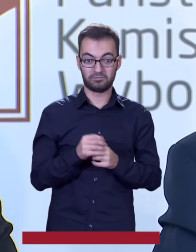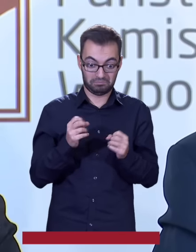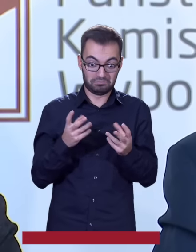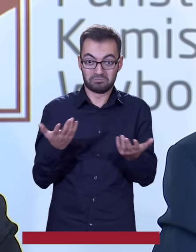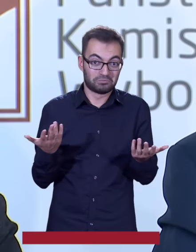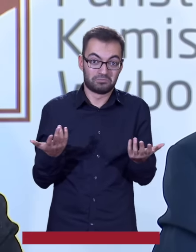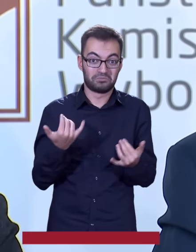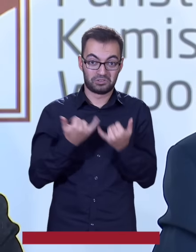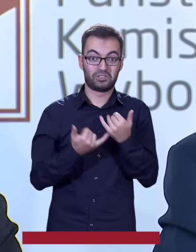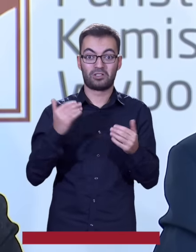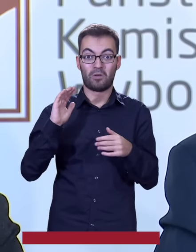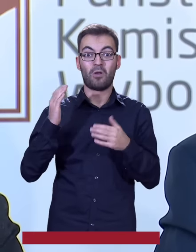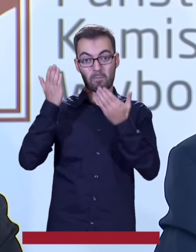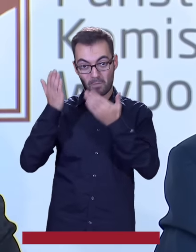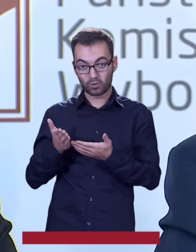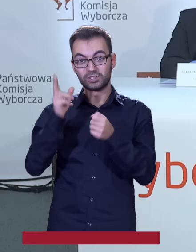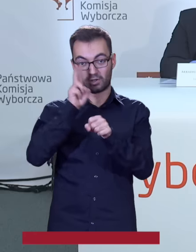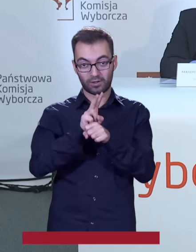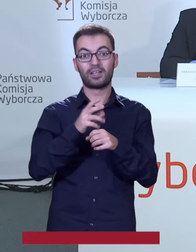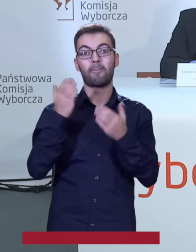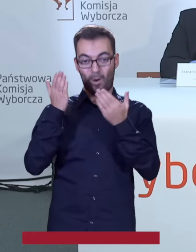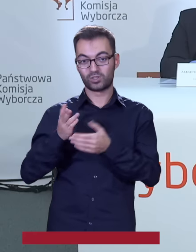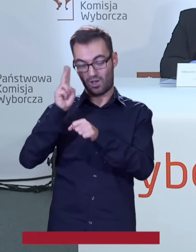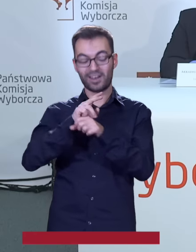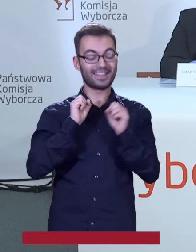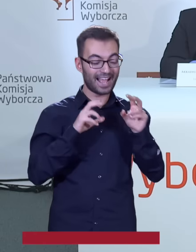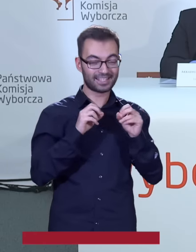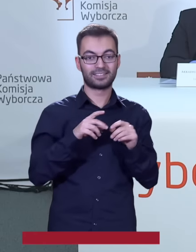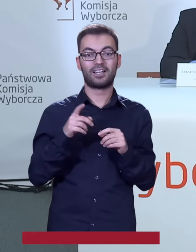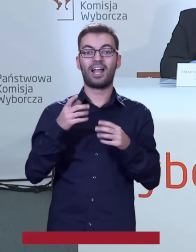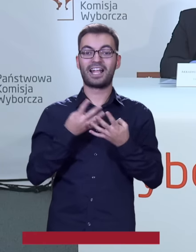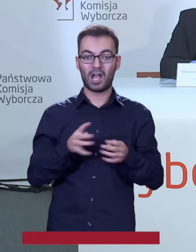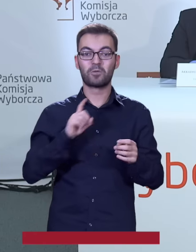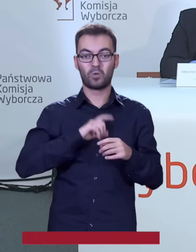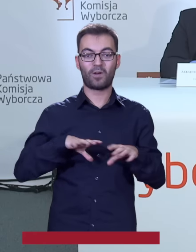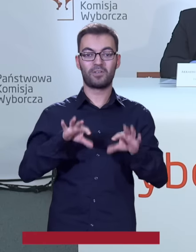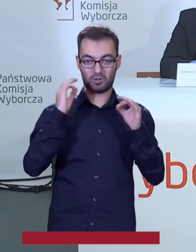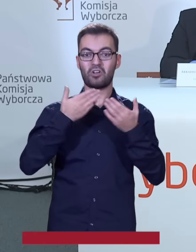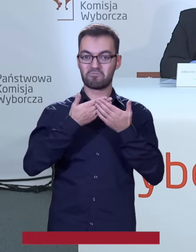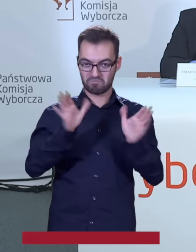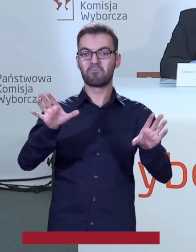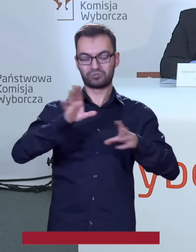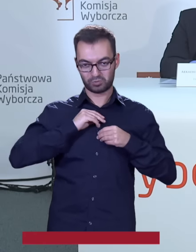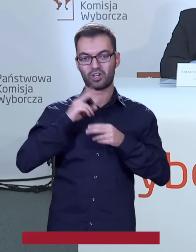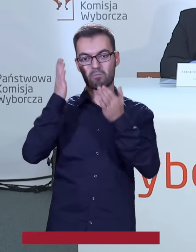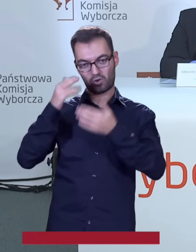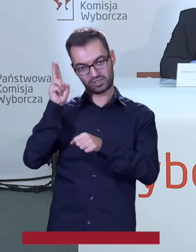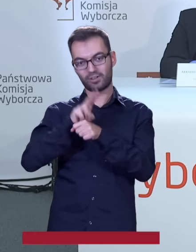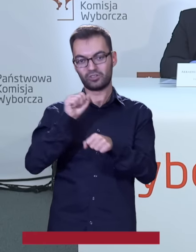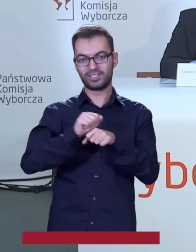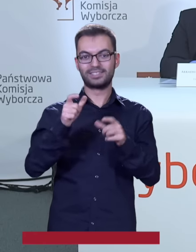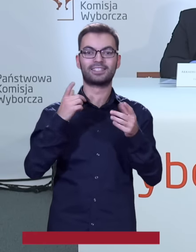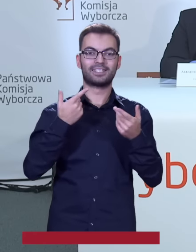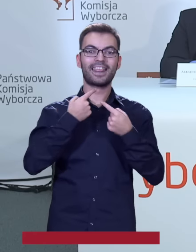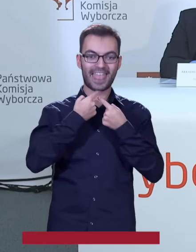Jeżeli to będzie mąż zaufania. Oczywiście. Mąż zaufania, tak. Czyli Krajowe Biuro Wyborcze jest otwarte na mężów zaufania. Rozumiem, że to jest deklaracja